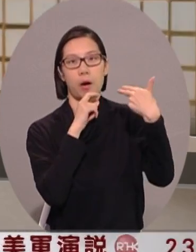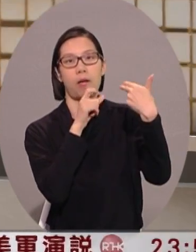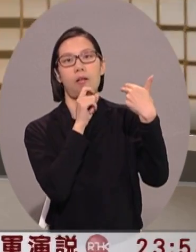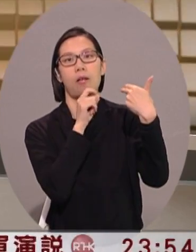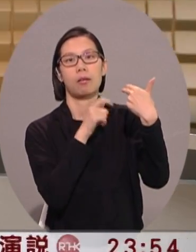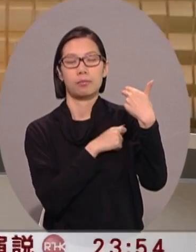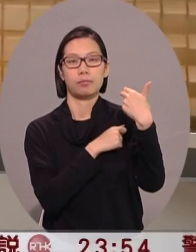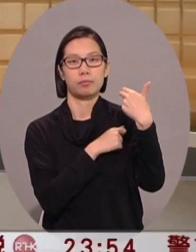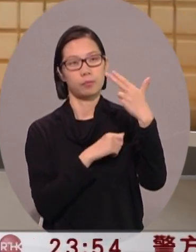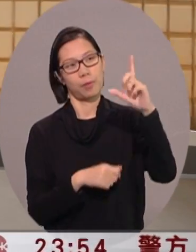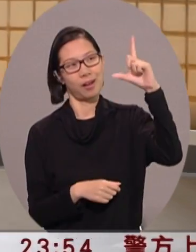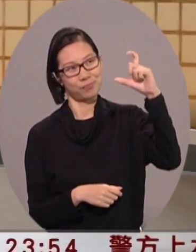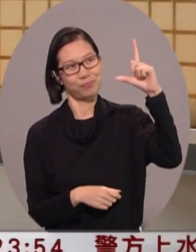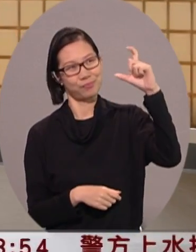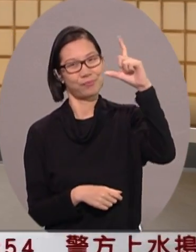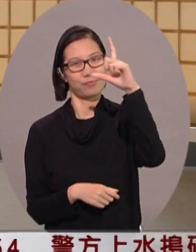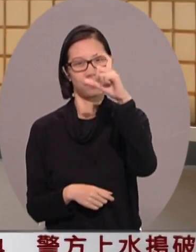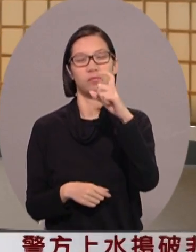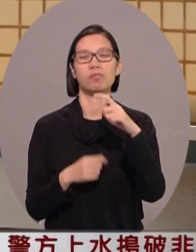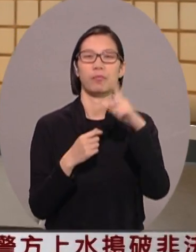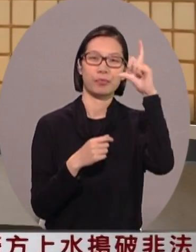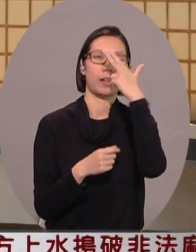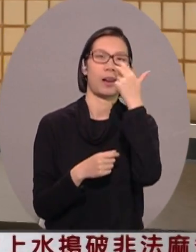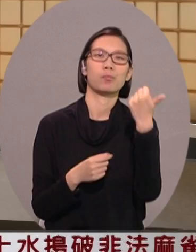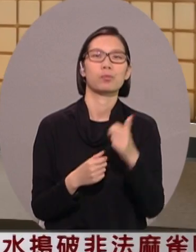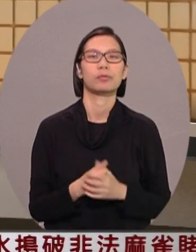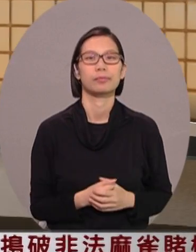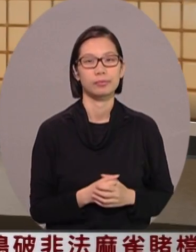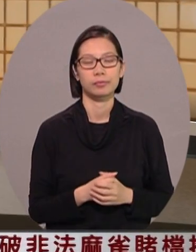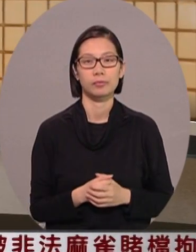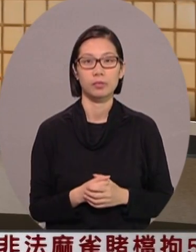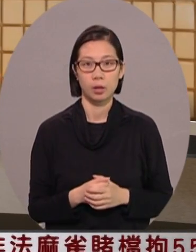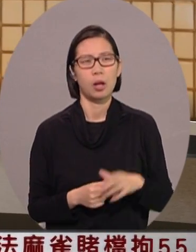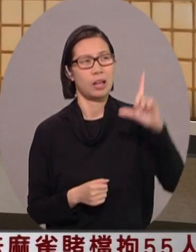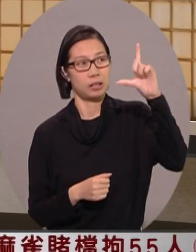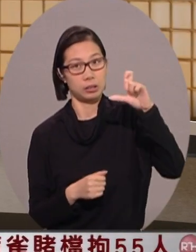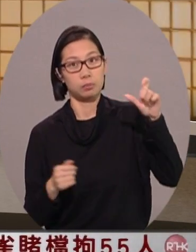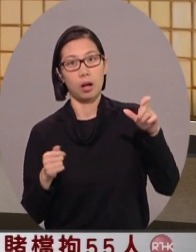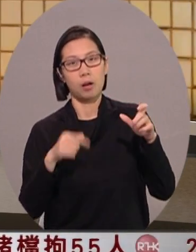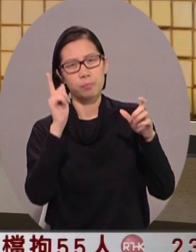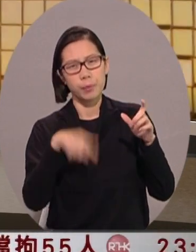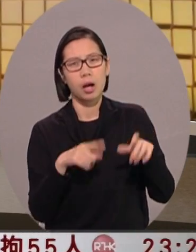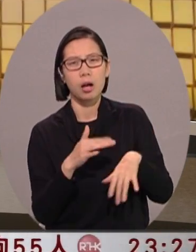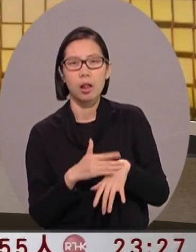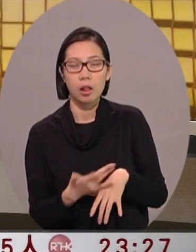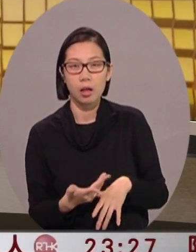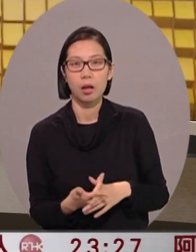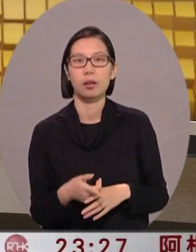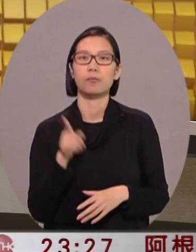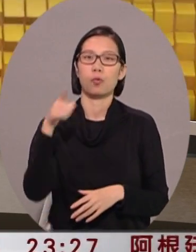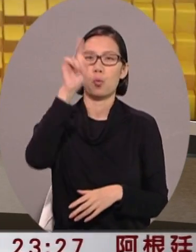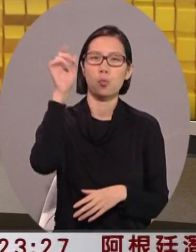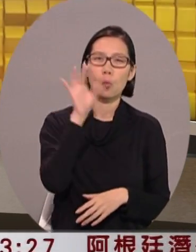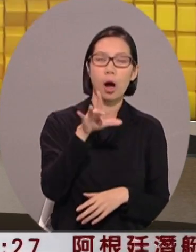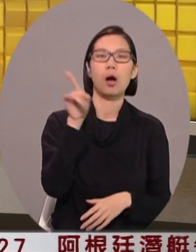鏡頭，自己揸機影自己都可以影到張靚相。其實咧，我哋係幾時開始玩自拍嘅呢？佢就話自拍